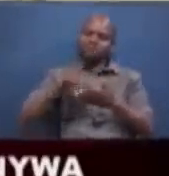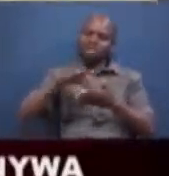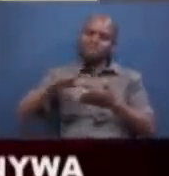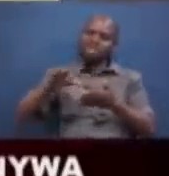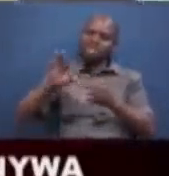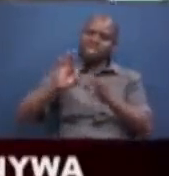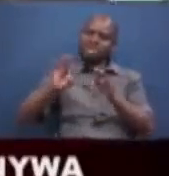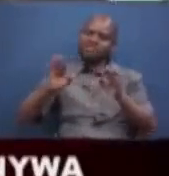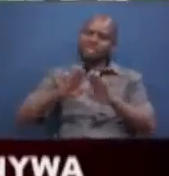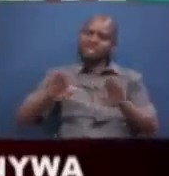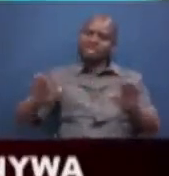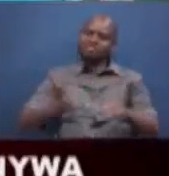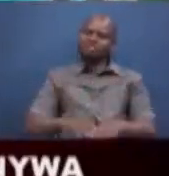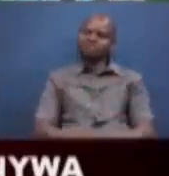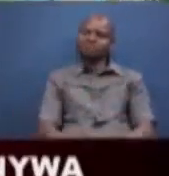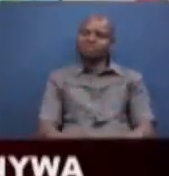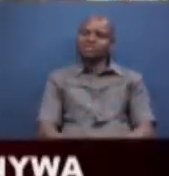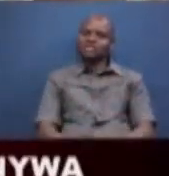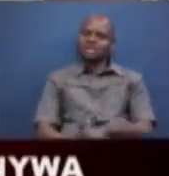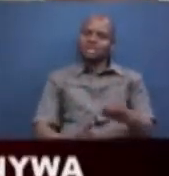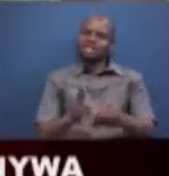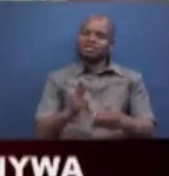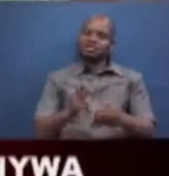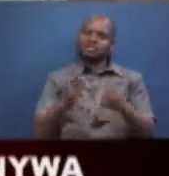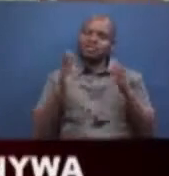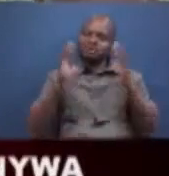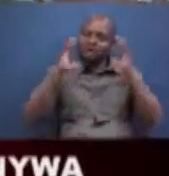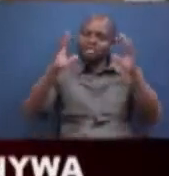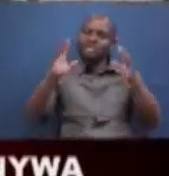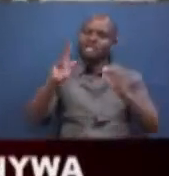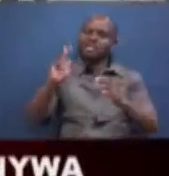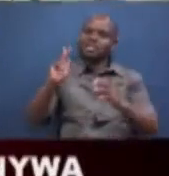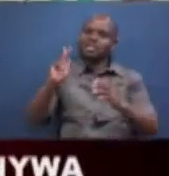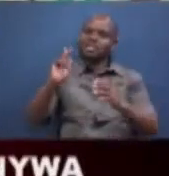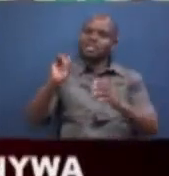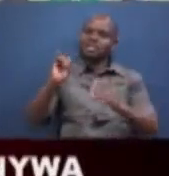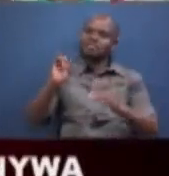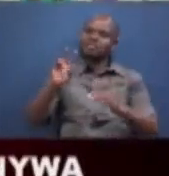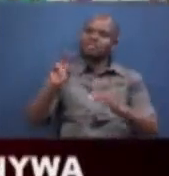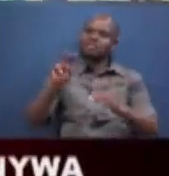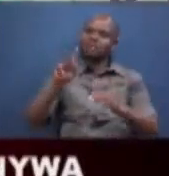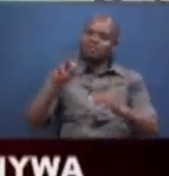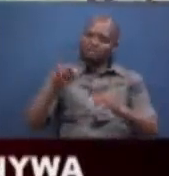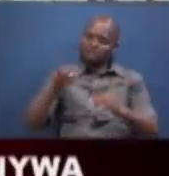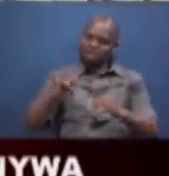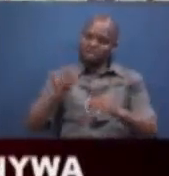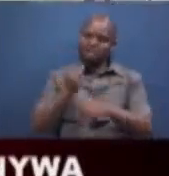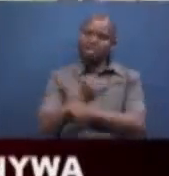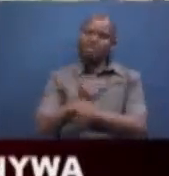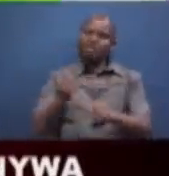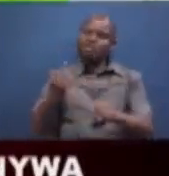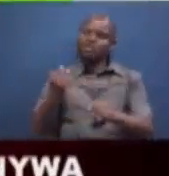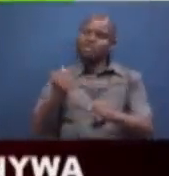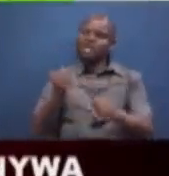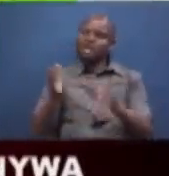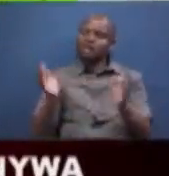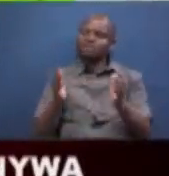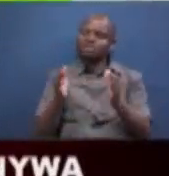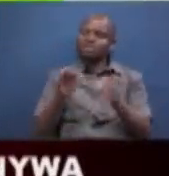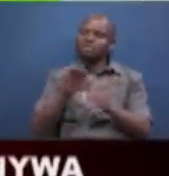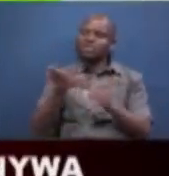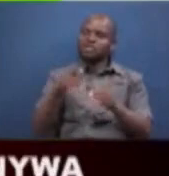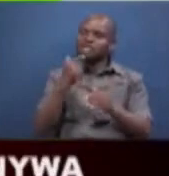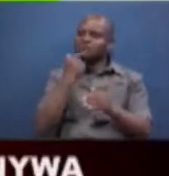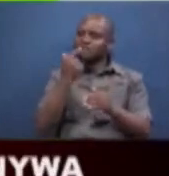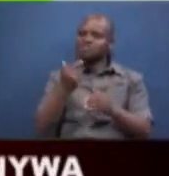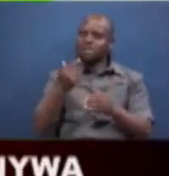maji safi na salama cha Heritage katika kituo cha mabasi Kivukoni chini ya kampeni iitwayo Okoa Pesa Tunza Mazingira.